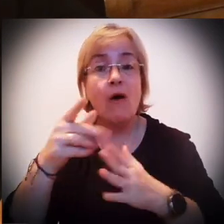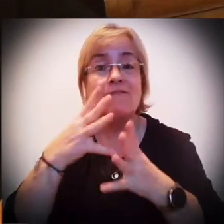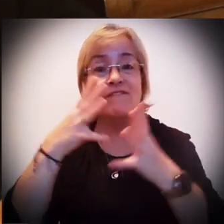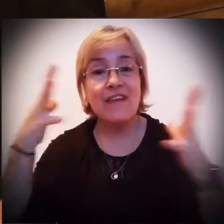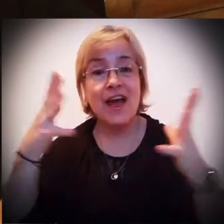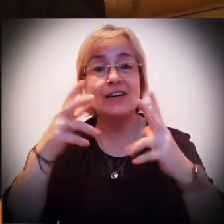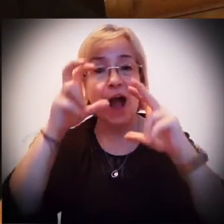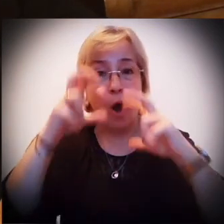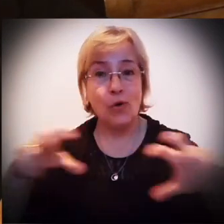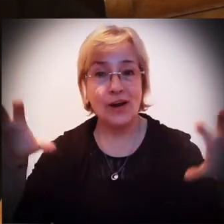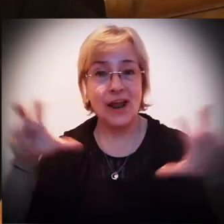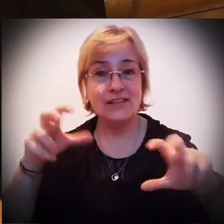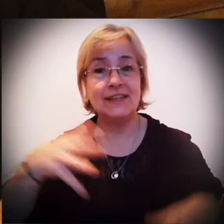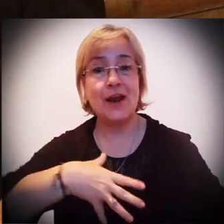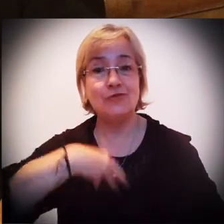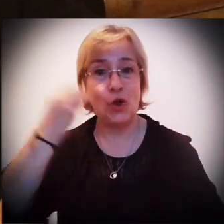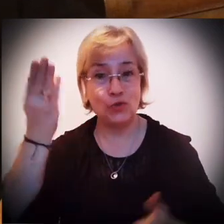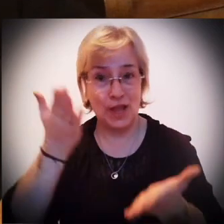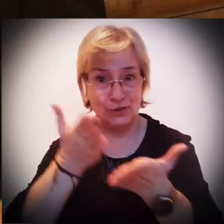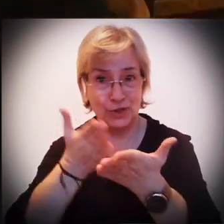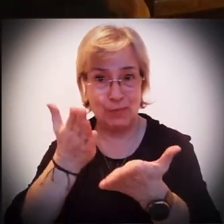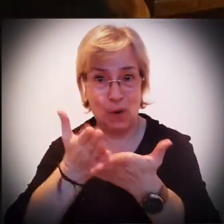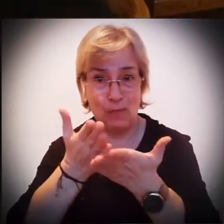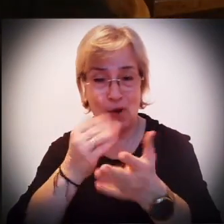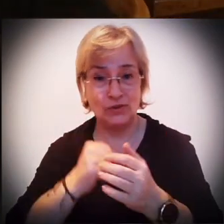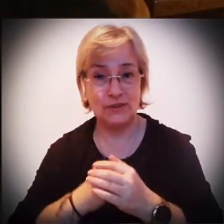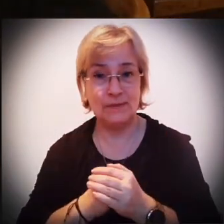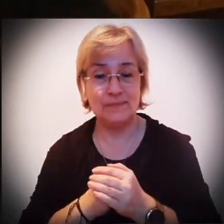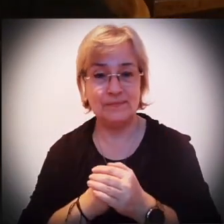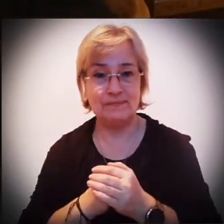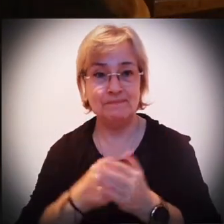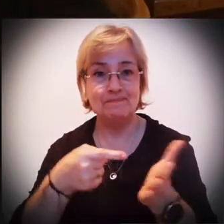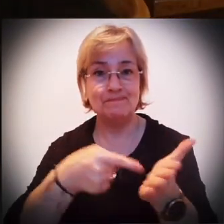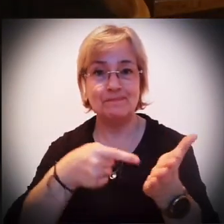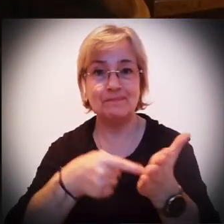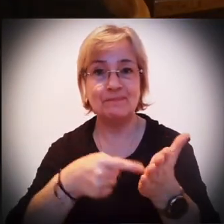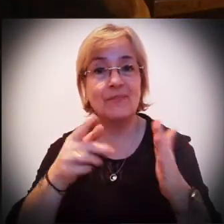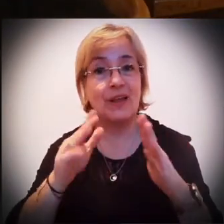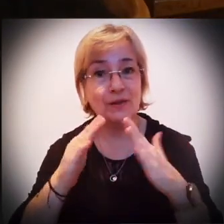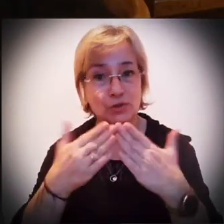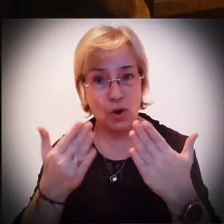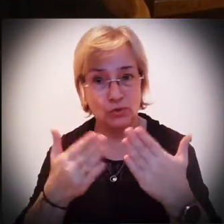Wielkiej Orkiestry Świątecznej Pomocy. Jest to książka